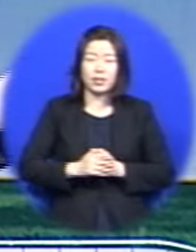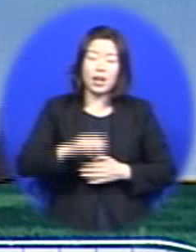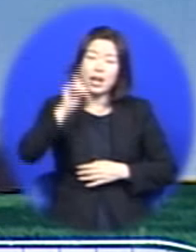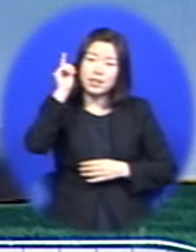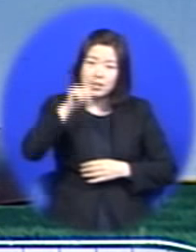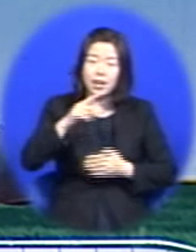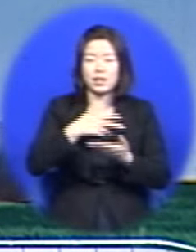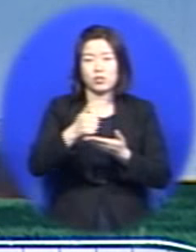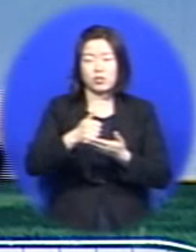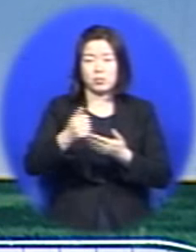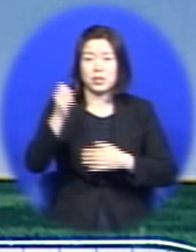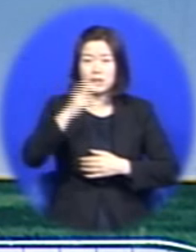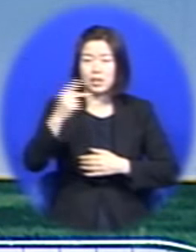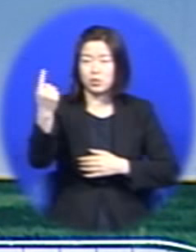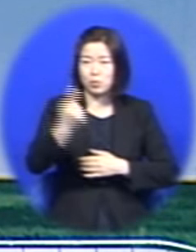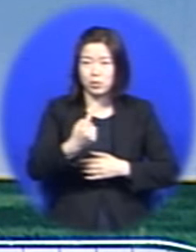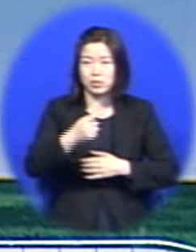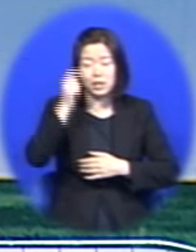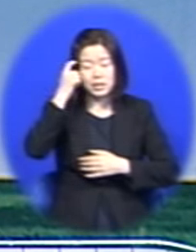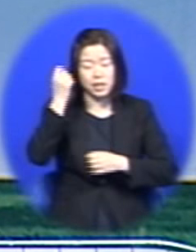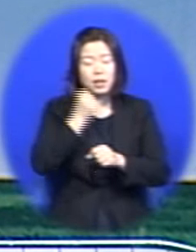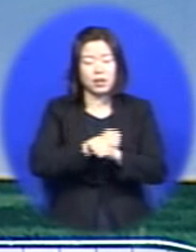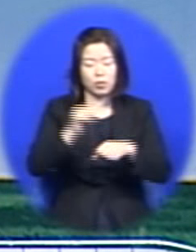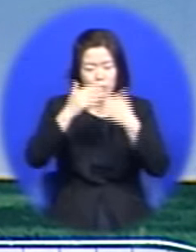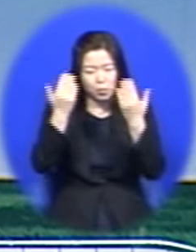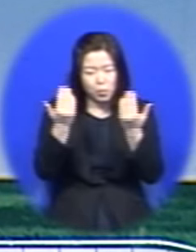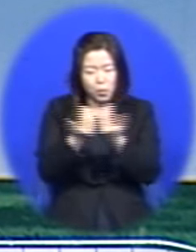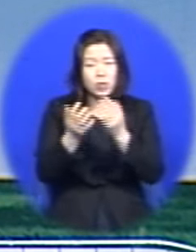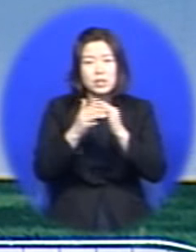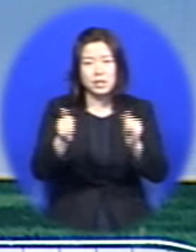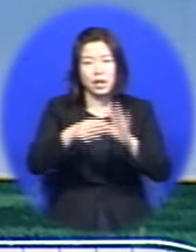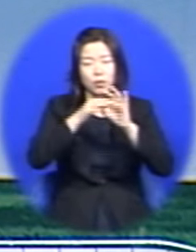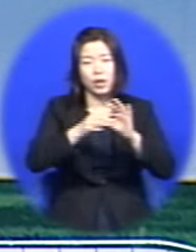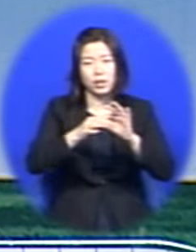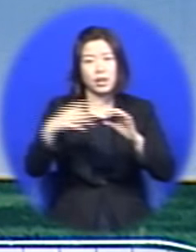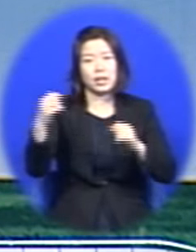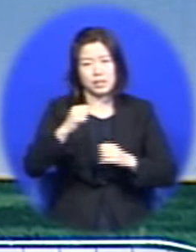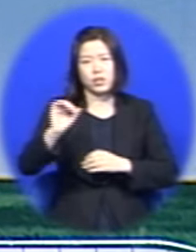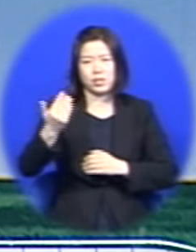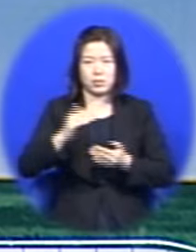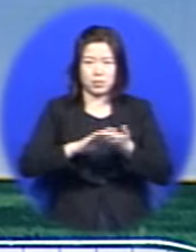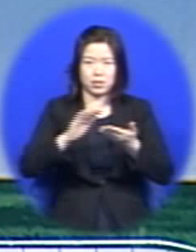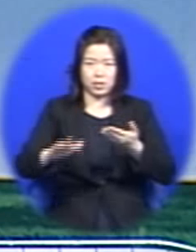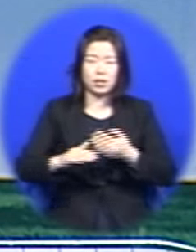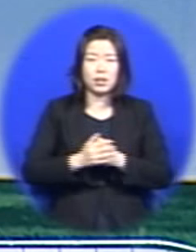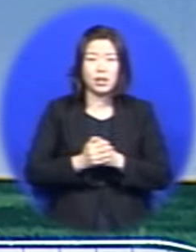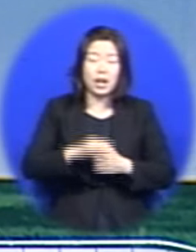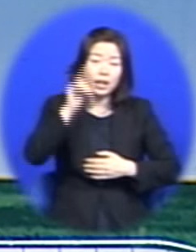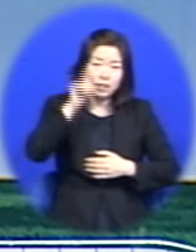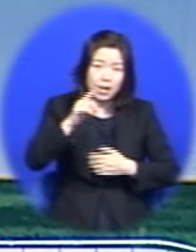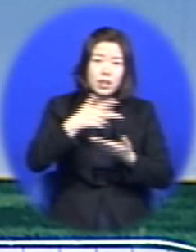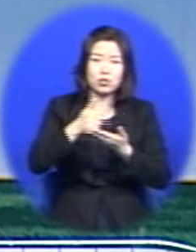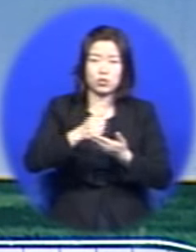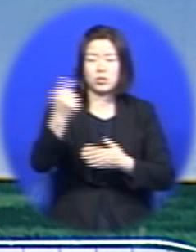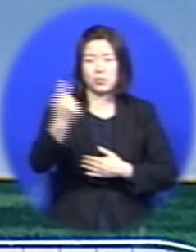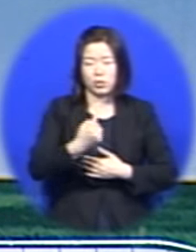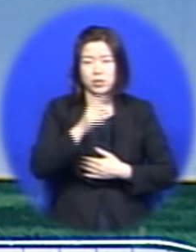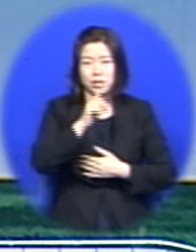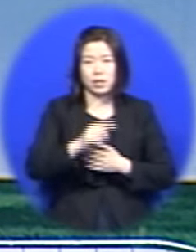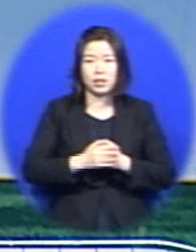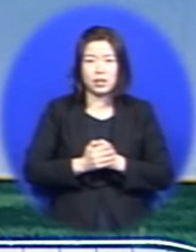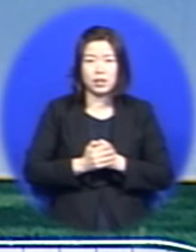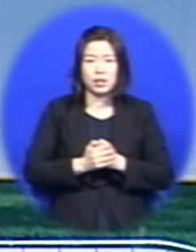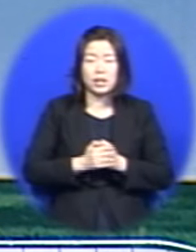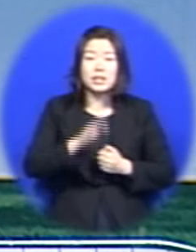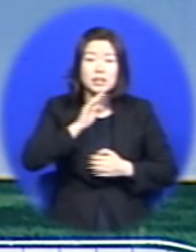내일 주님이 재림이 오신다고 생각하고 모든 사람과의 관계를 맺어야 돼요. 여러분, 내일 주님이 오신다.